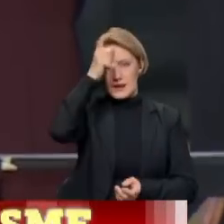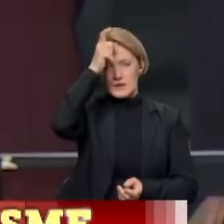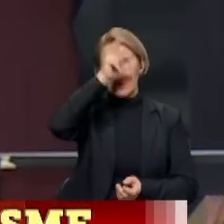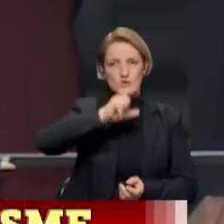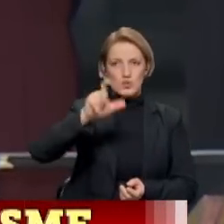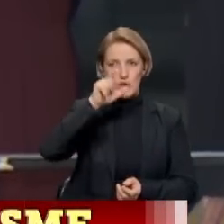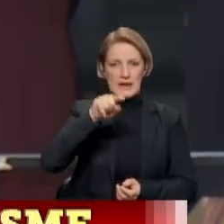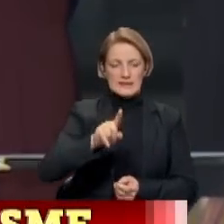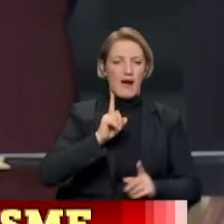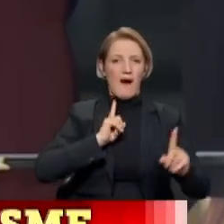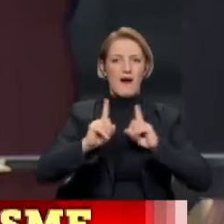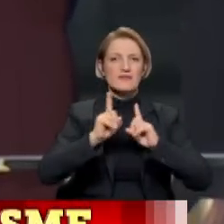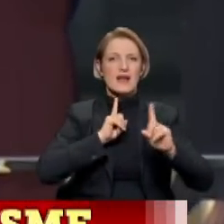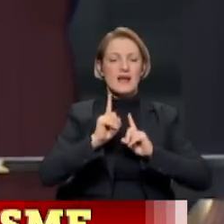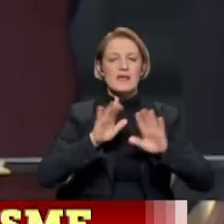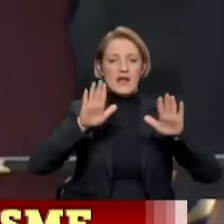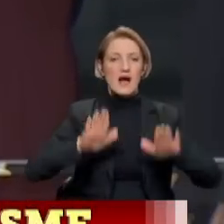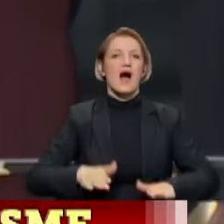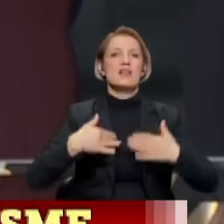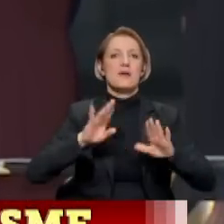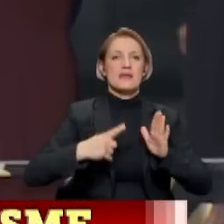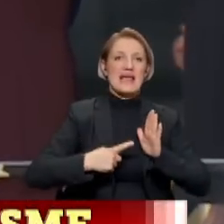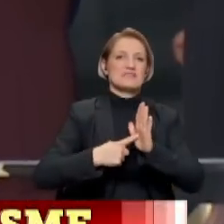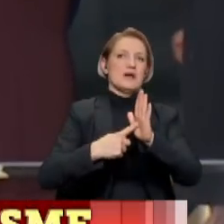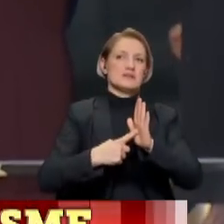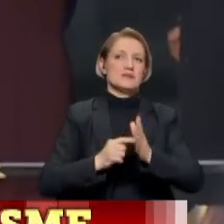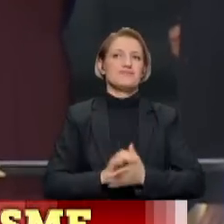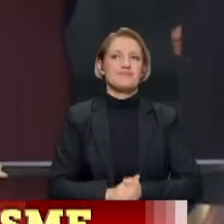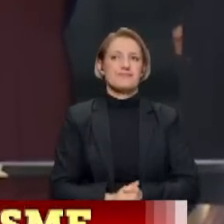Türkiye'de adaletin kalmadığının ispatı.